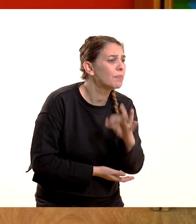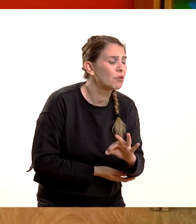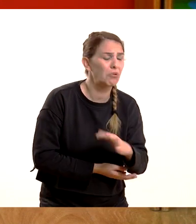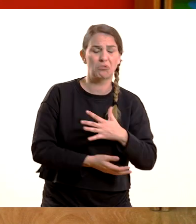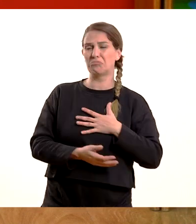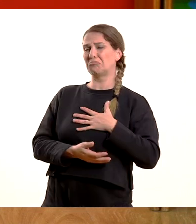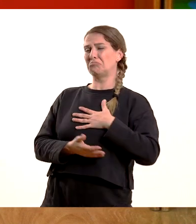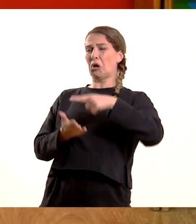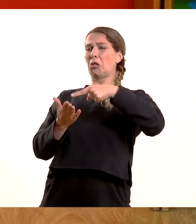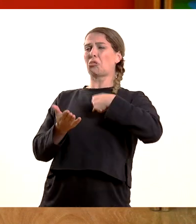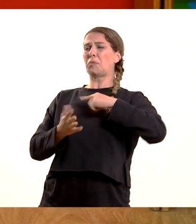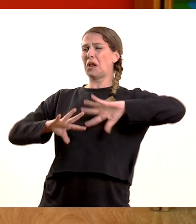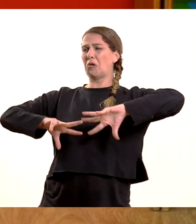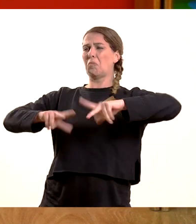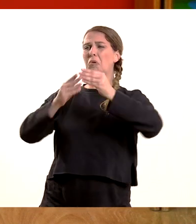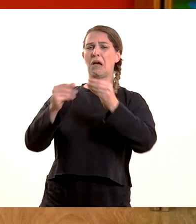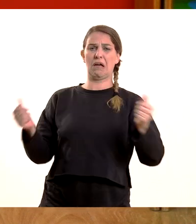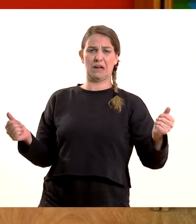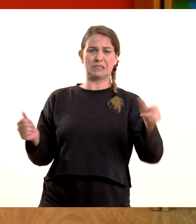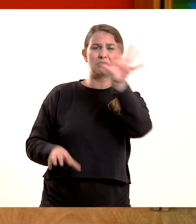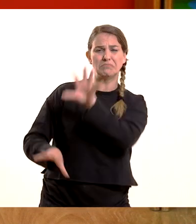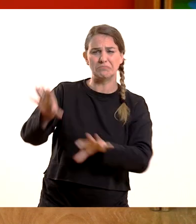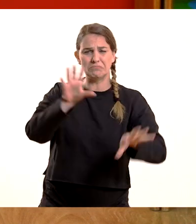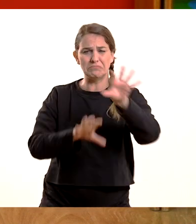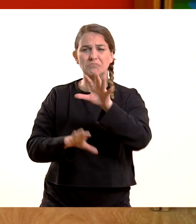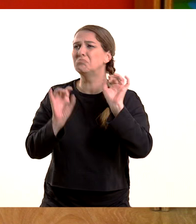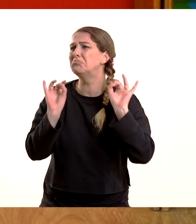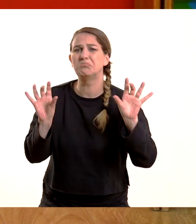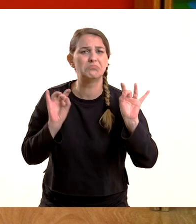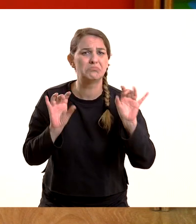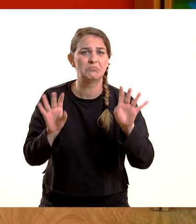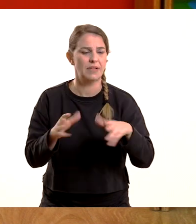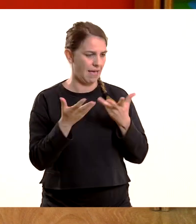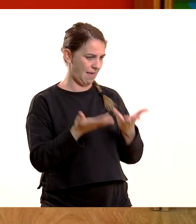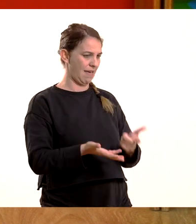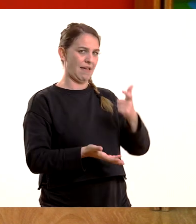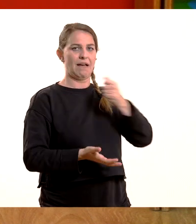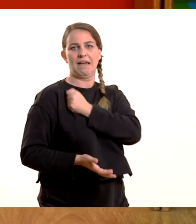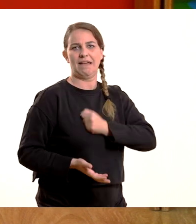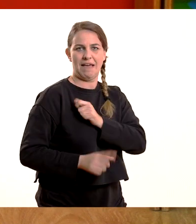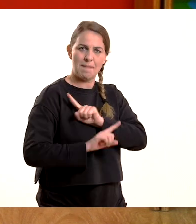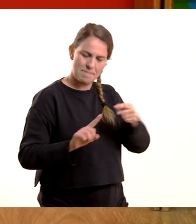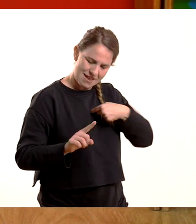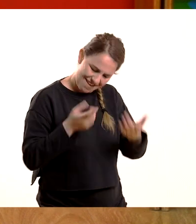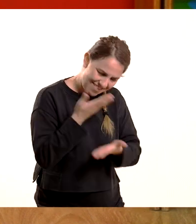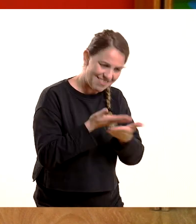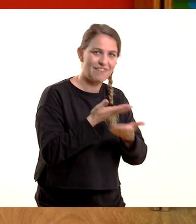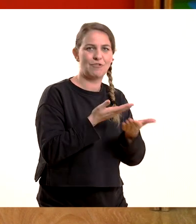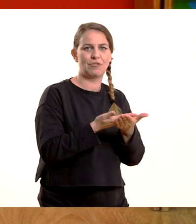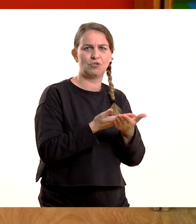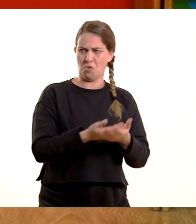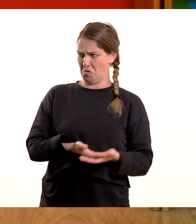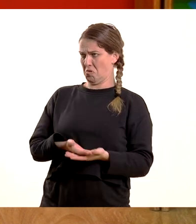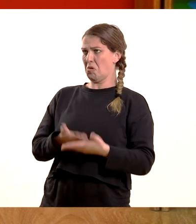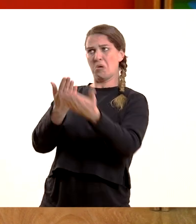Αχ, έχασα το πινέλο μου, δεν μπορώ να το βρω. Μη στεναχωριέσαι, μπορώ να σε βοηθήσω. Και πώς